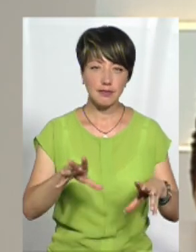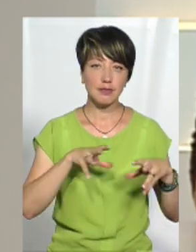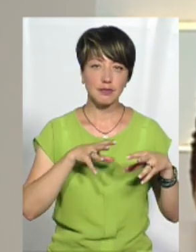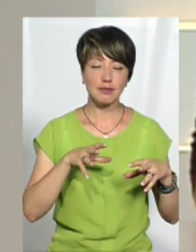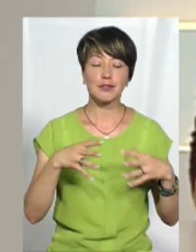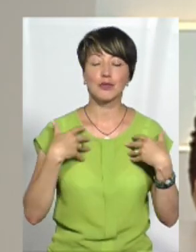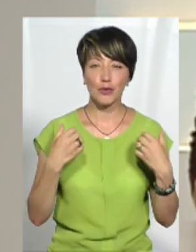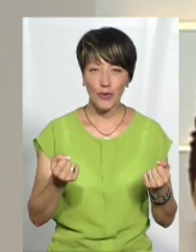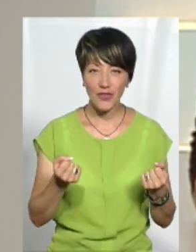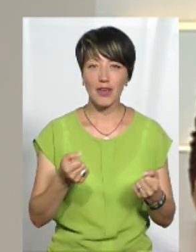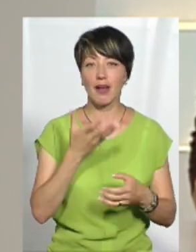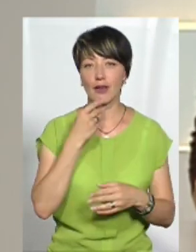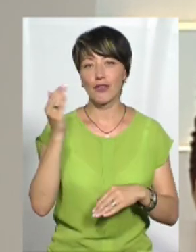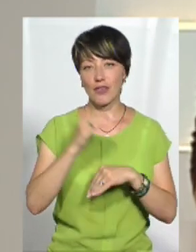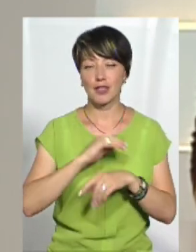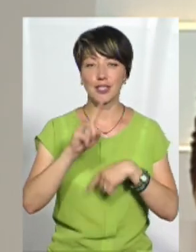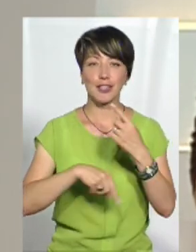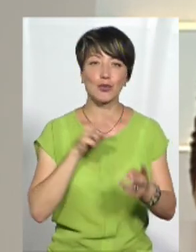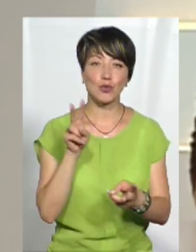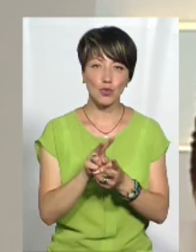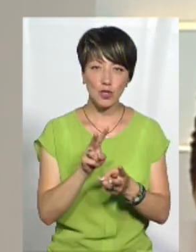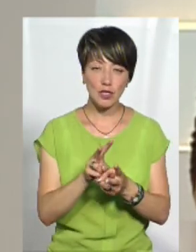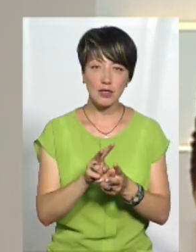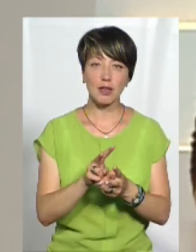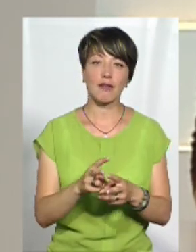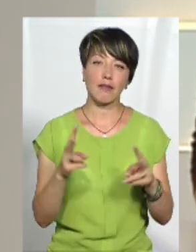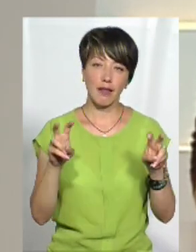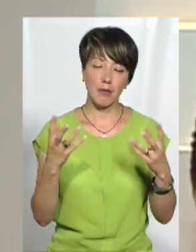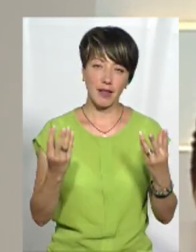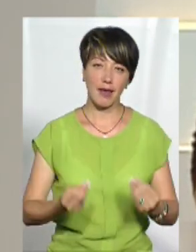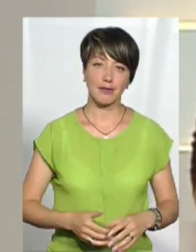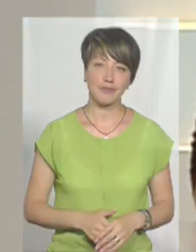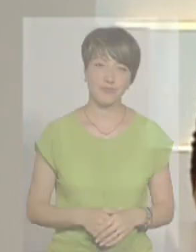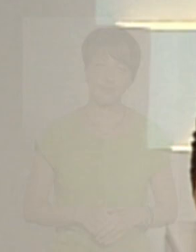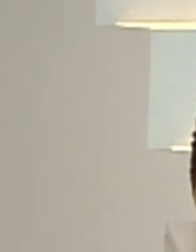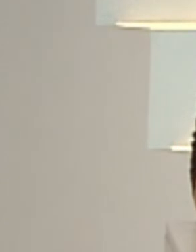Залишайтесь здорові, гарного вам вечора та до зустрічі у наступній темі дня.